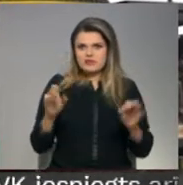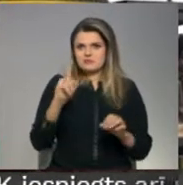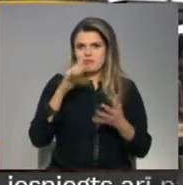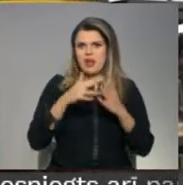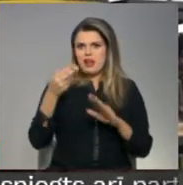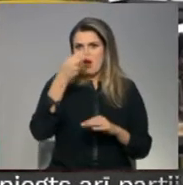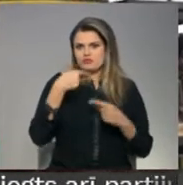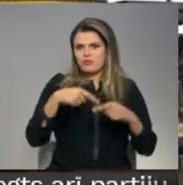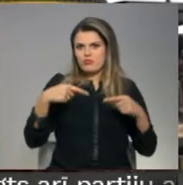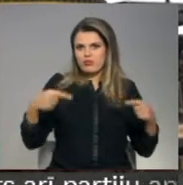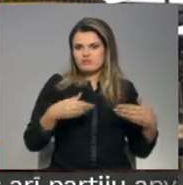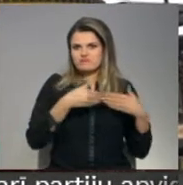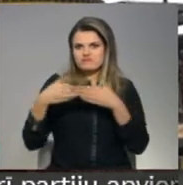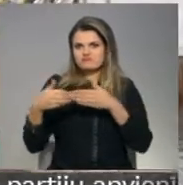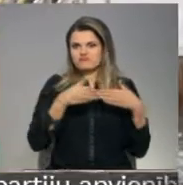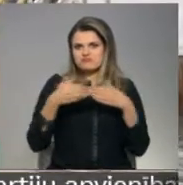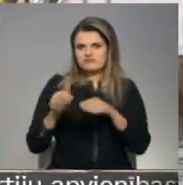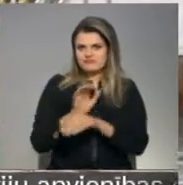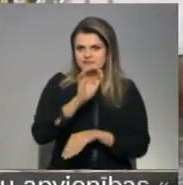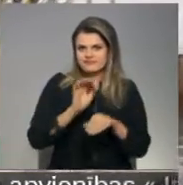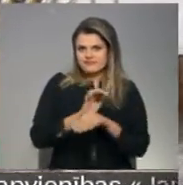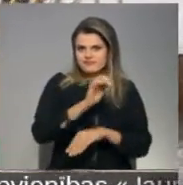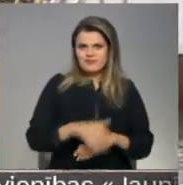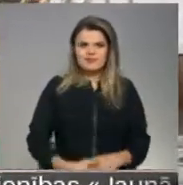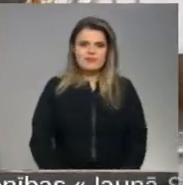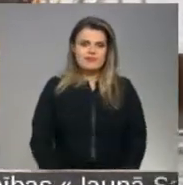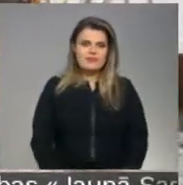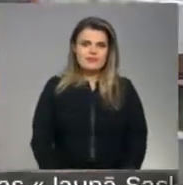lauksaimniecības produkcijas kravas. Ines Ķester, Elvis Puķevits, TV Kurzeme.